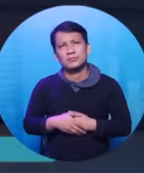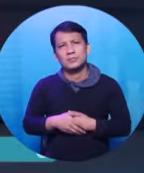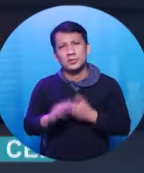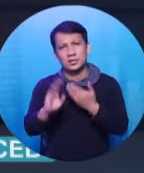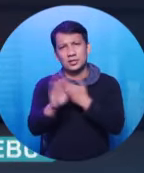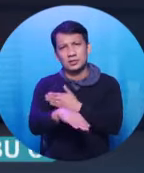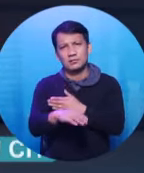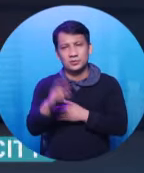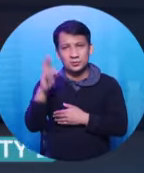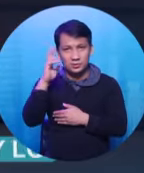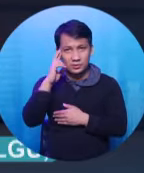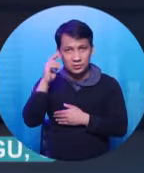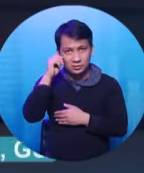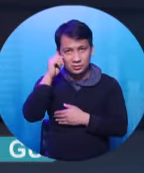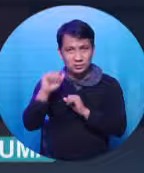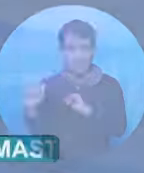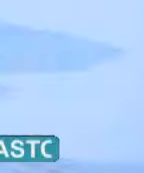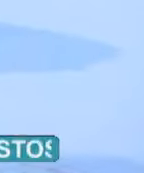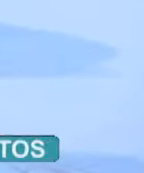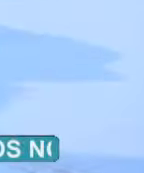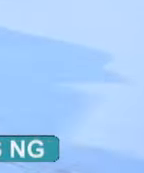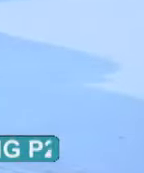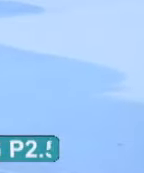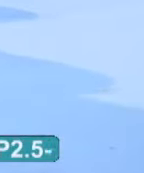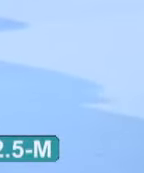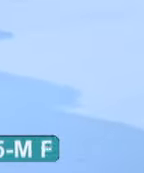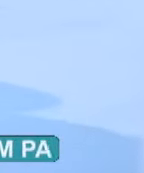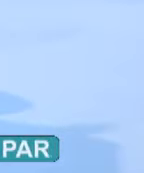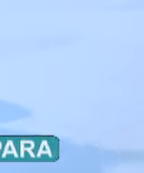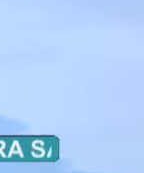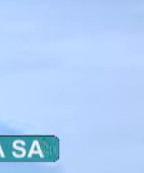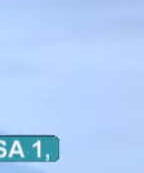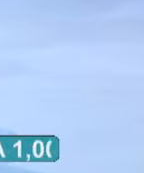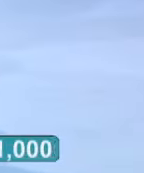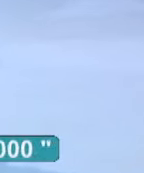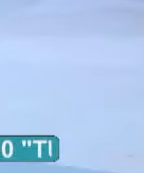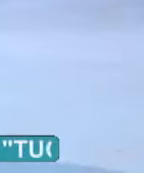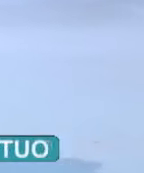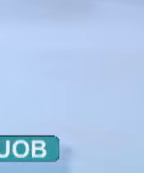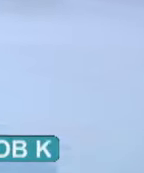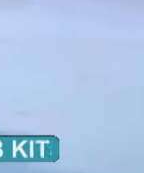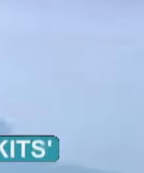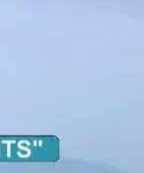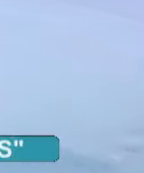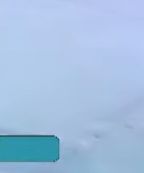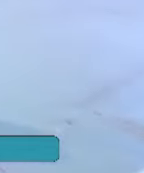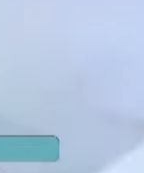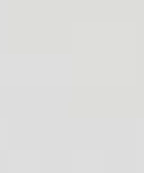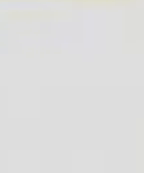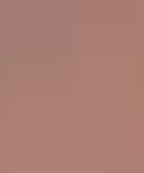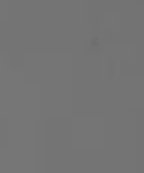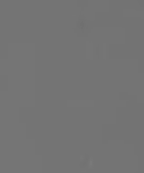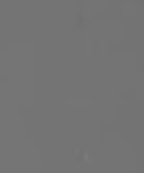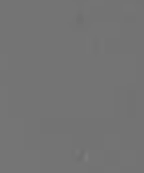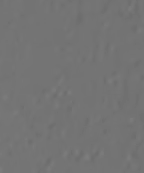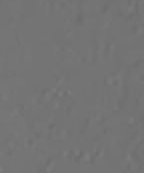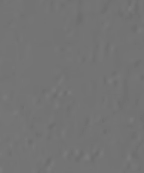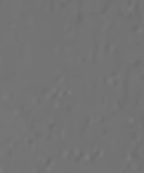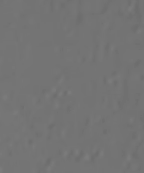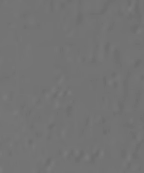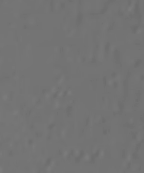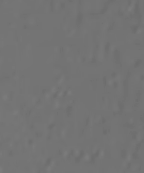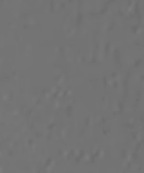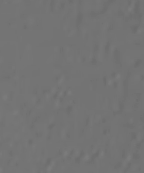Magbabalik po ang Idol in Action. Salamat sa iyo, Idol Happy Tulpo.